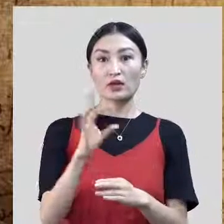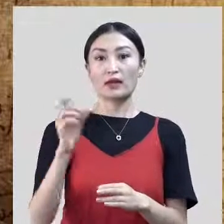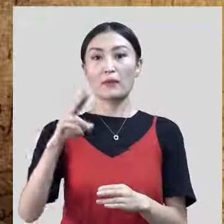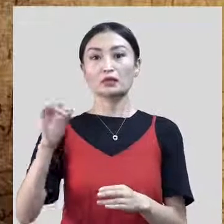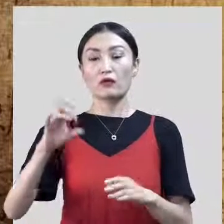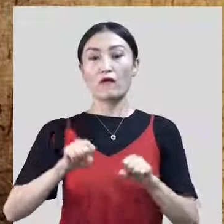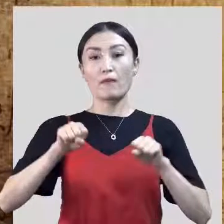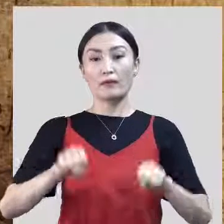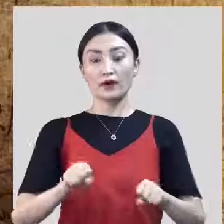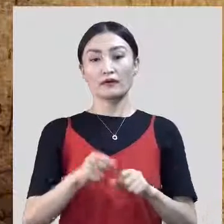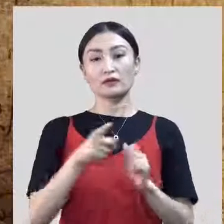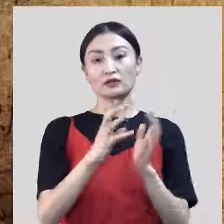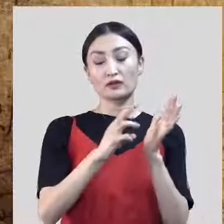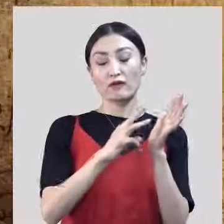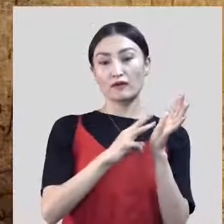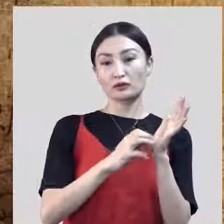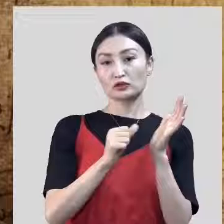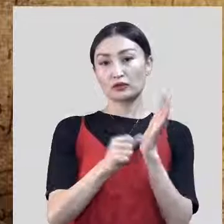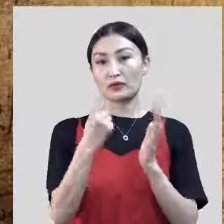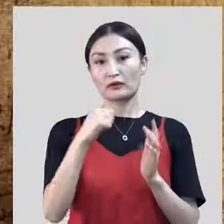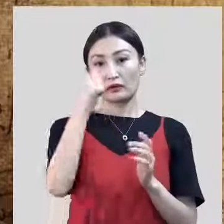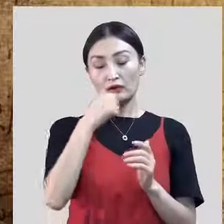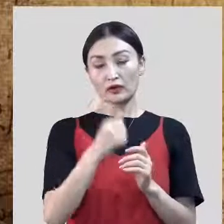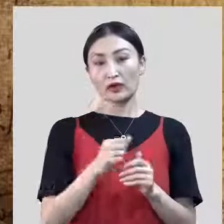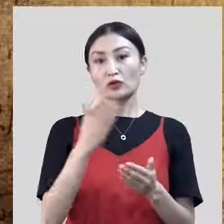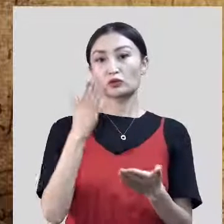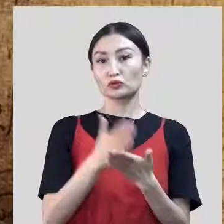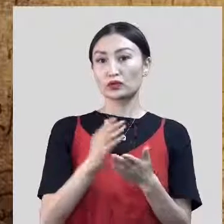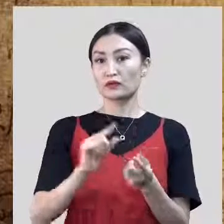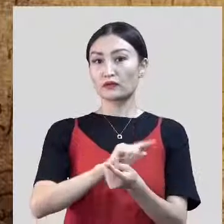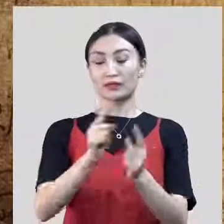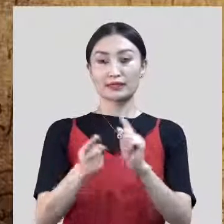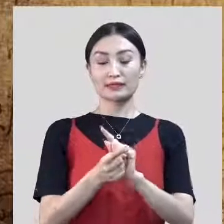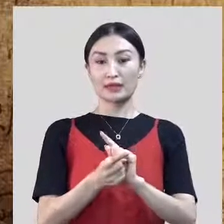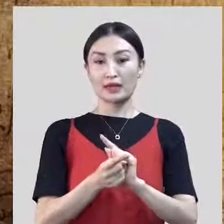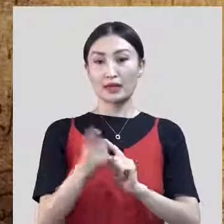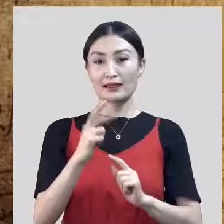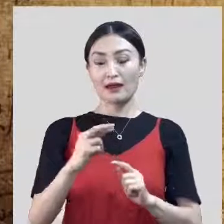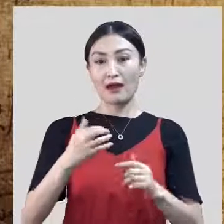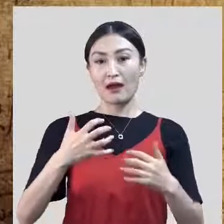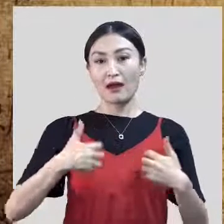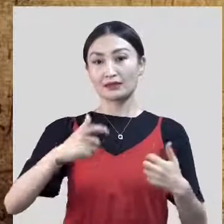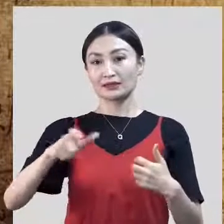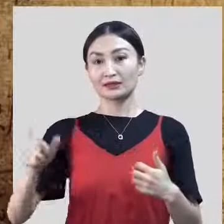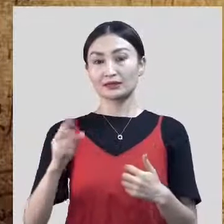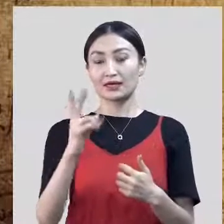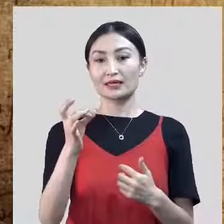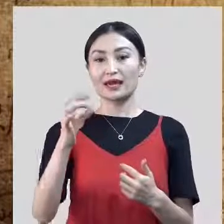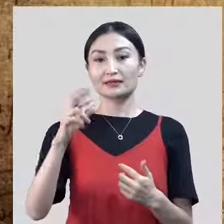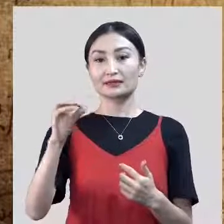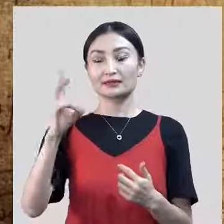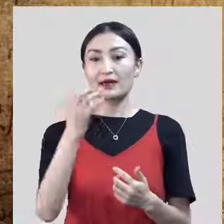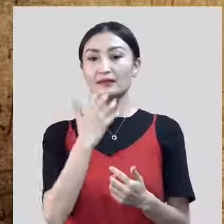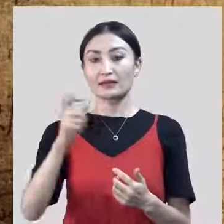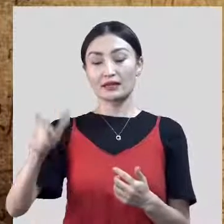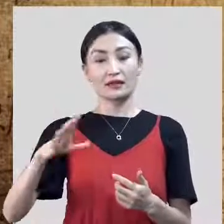в 1861 году существ существенных изменений для крестьян не было существование